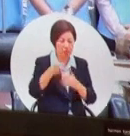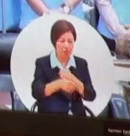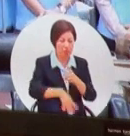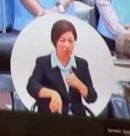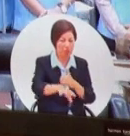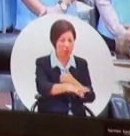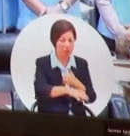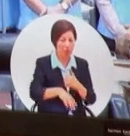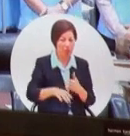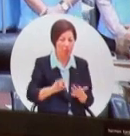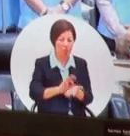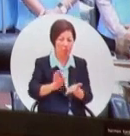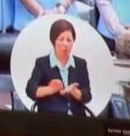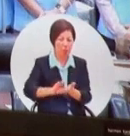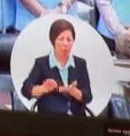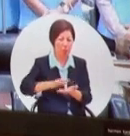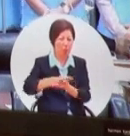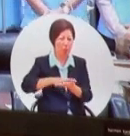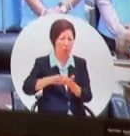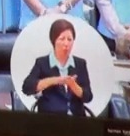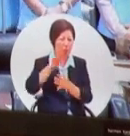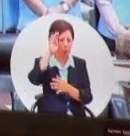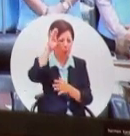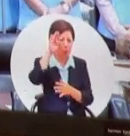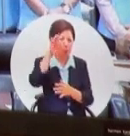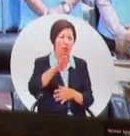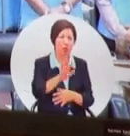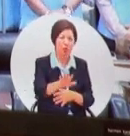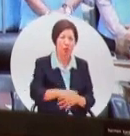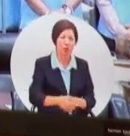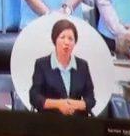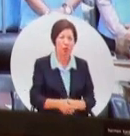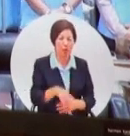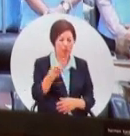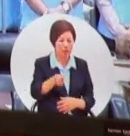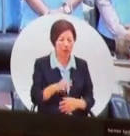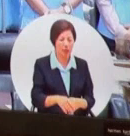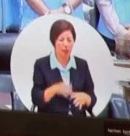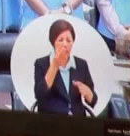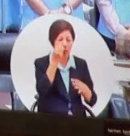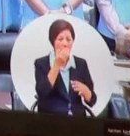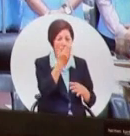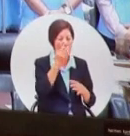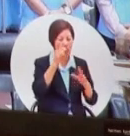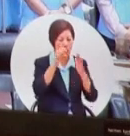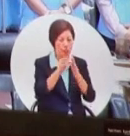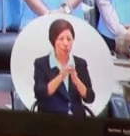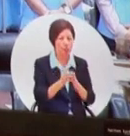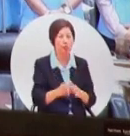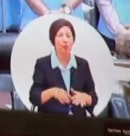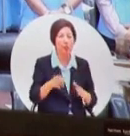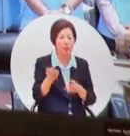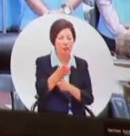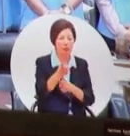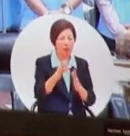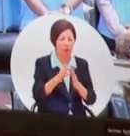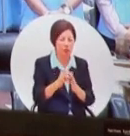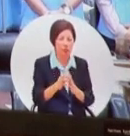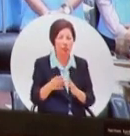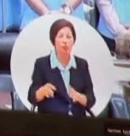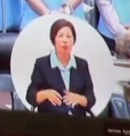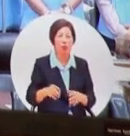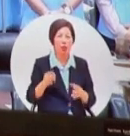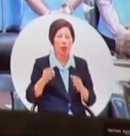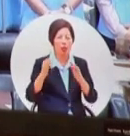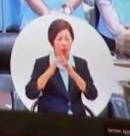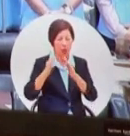处滥用钱，观光局、消防局，还有都发局，拿去挂什么桌椅的，